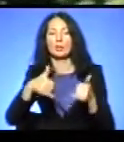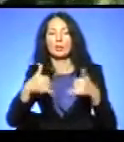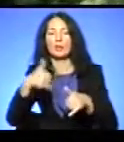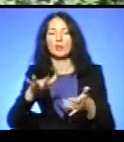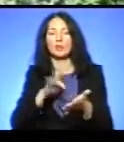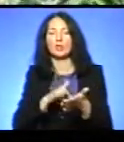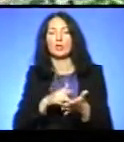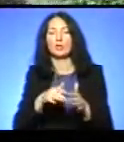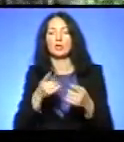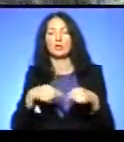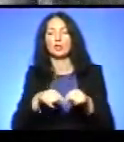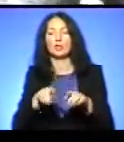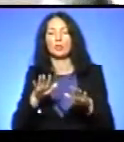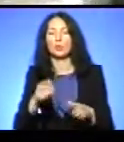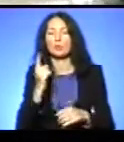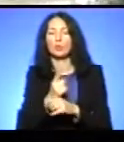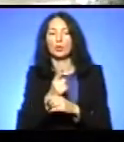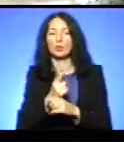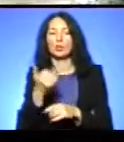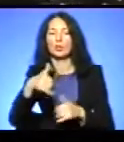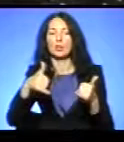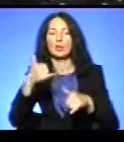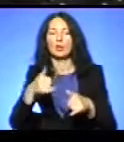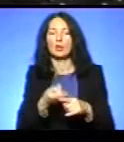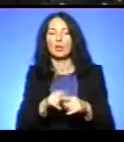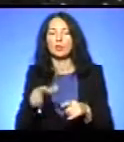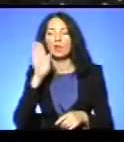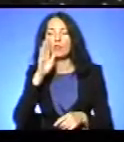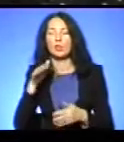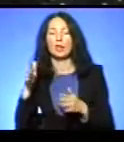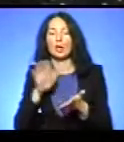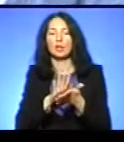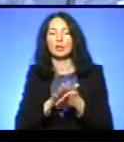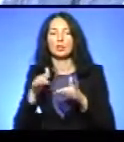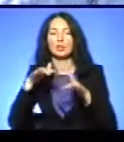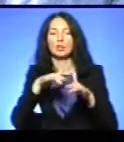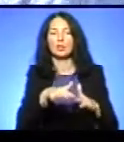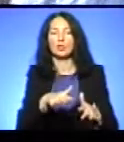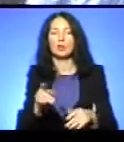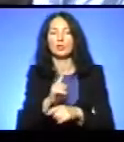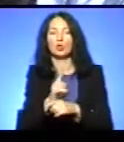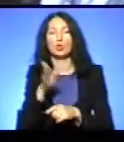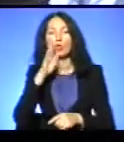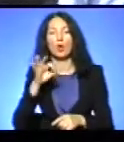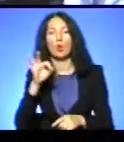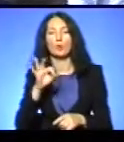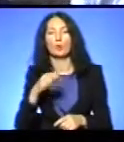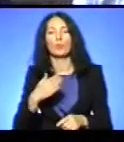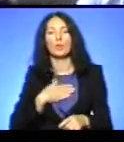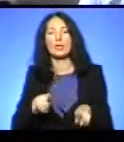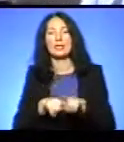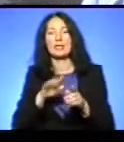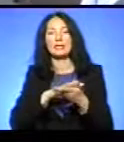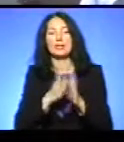йдуть із цих будинків, стікають у тернопільський став. За цими слідкувати водоканал. В нас географічно так склалося, що